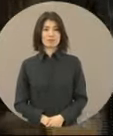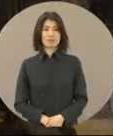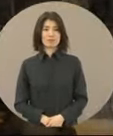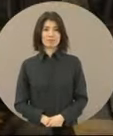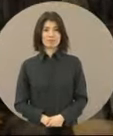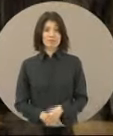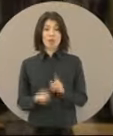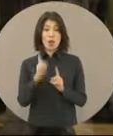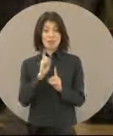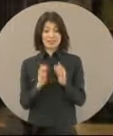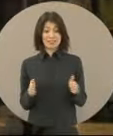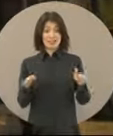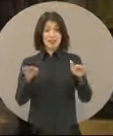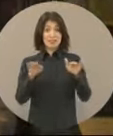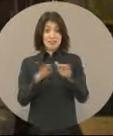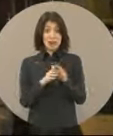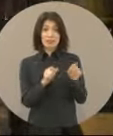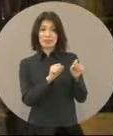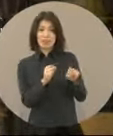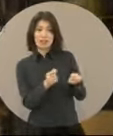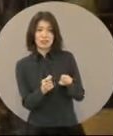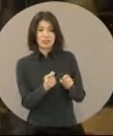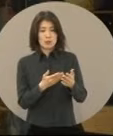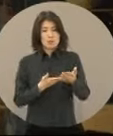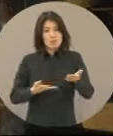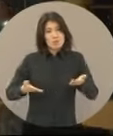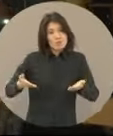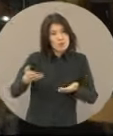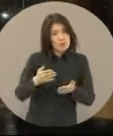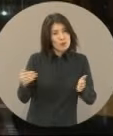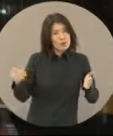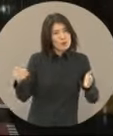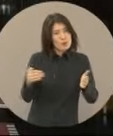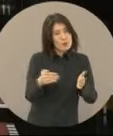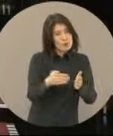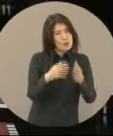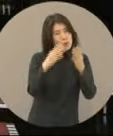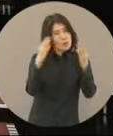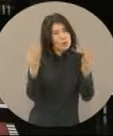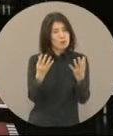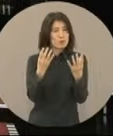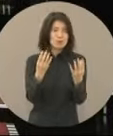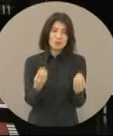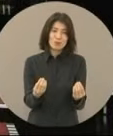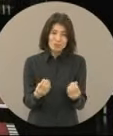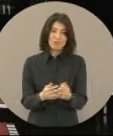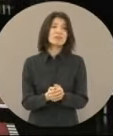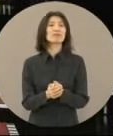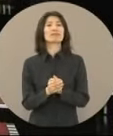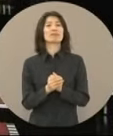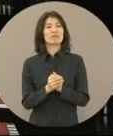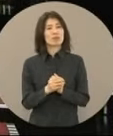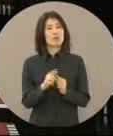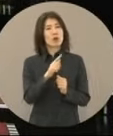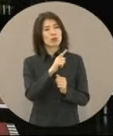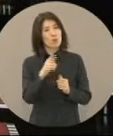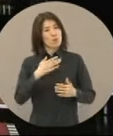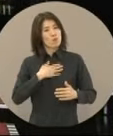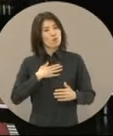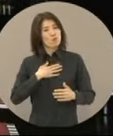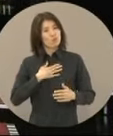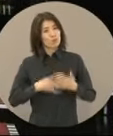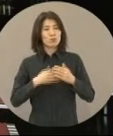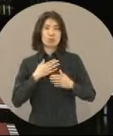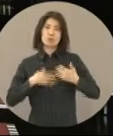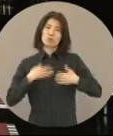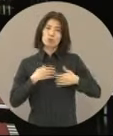川越祭り会館の山車の入れ替えもほぼ終了しましたね。 そうですね。 川越祭りについて予習しておくともっともっと